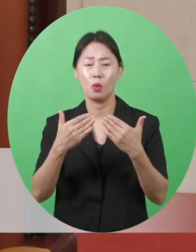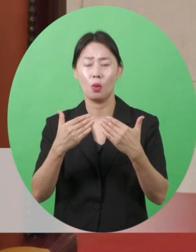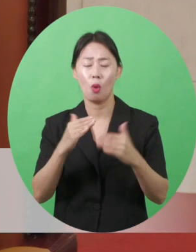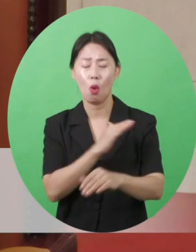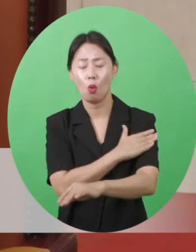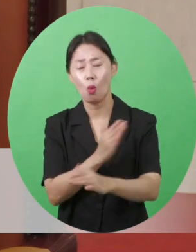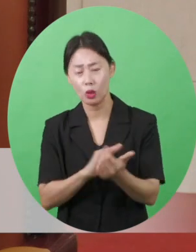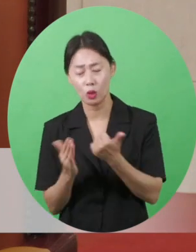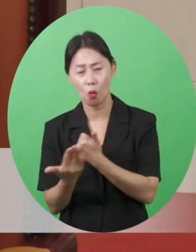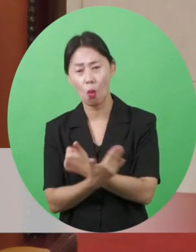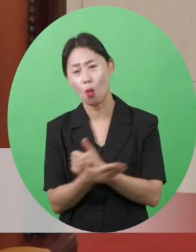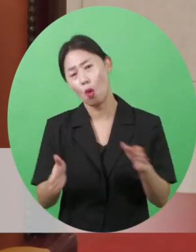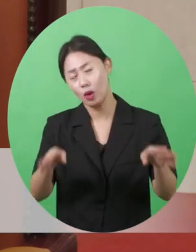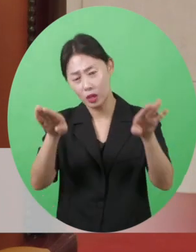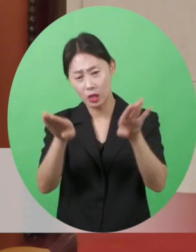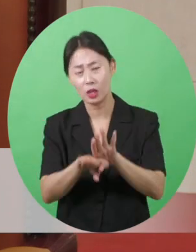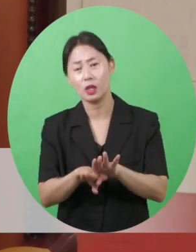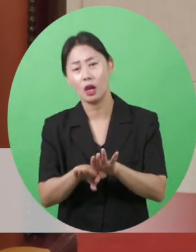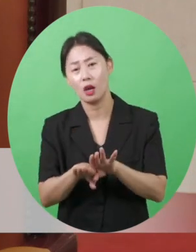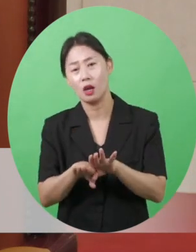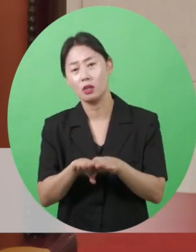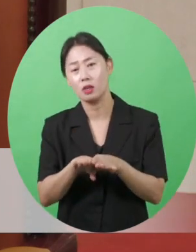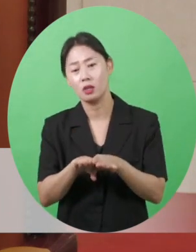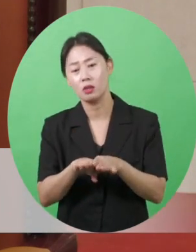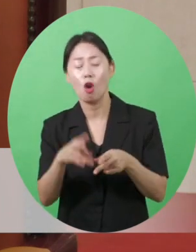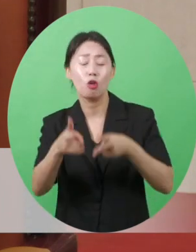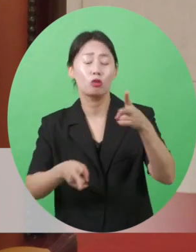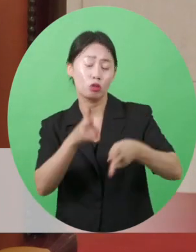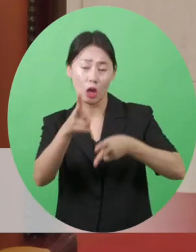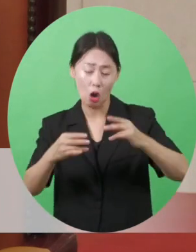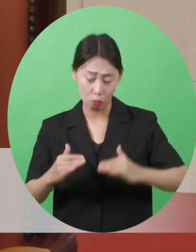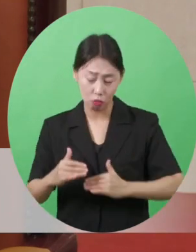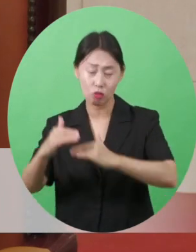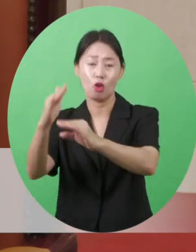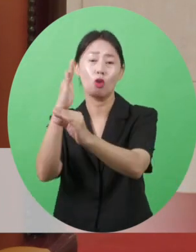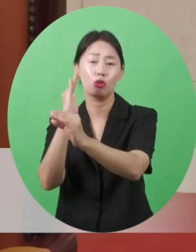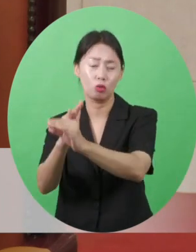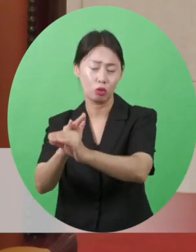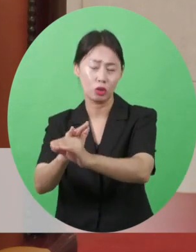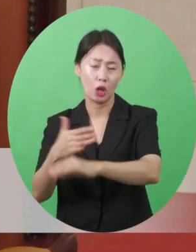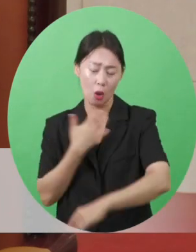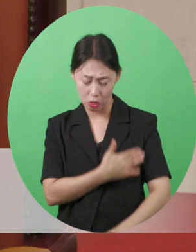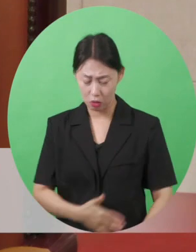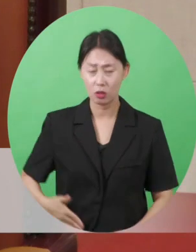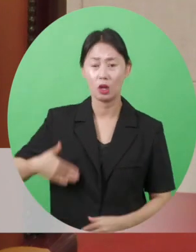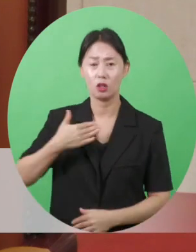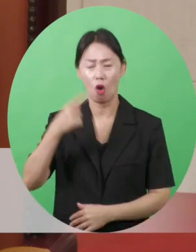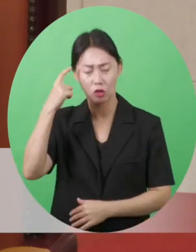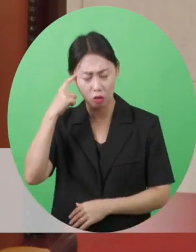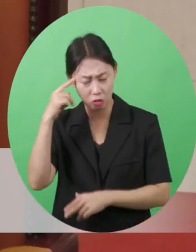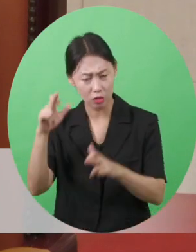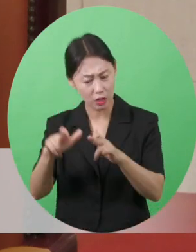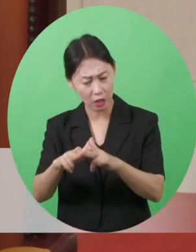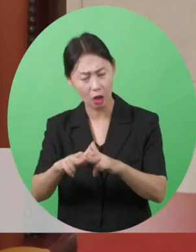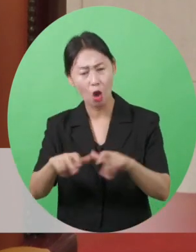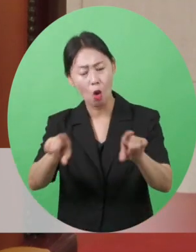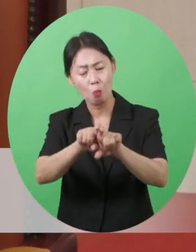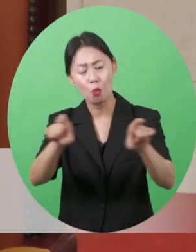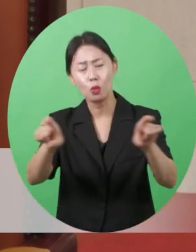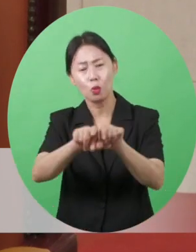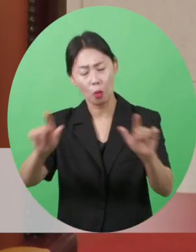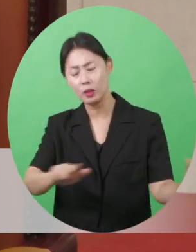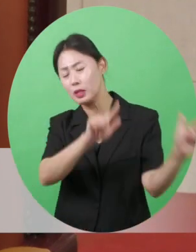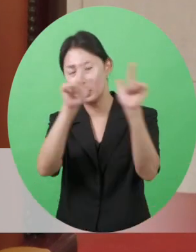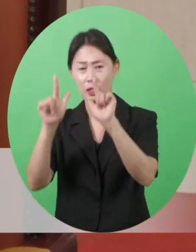함께 유기적인 협력을 통해서 이 사업을 잘 진행해 가고 있다. 그리고 신체적, 정신적뿐만이 아니라 일상의 삶의